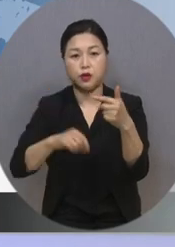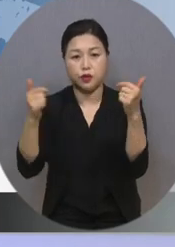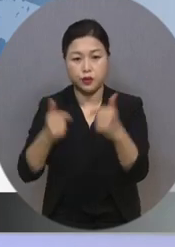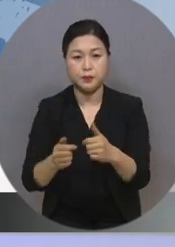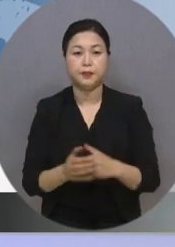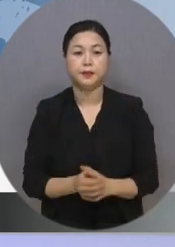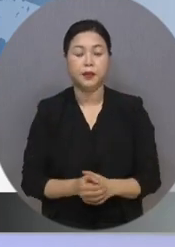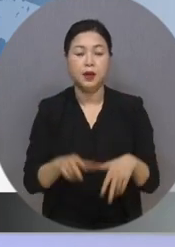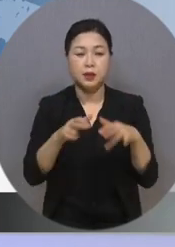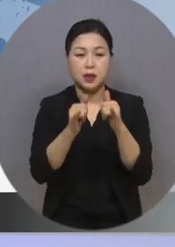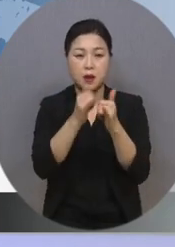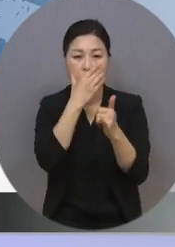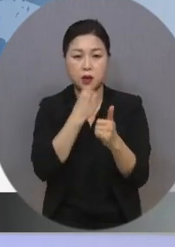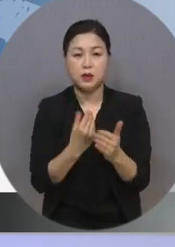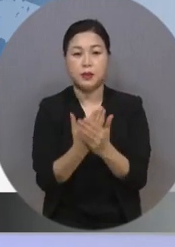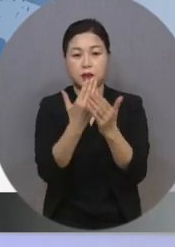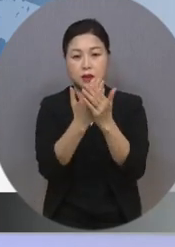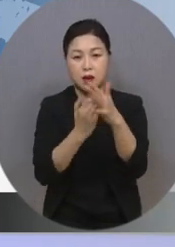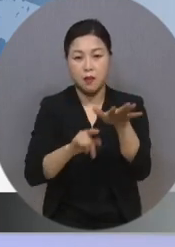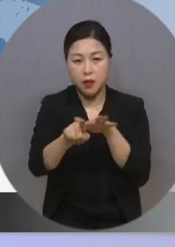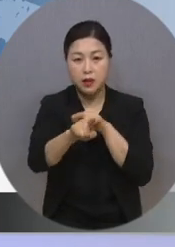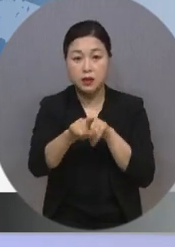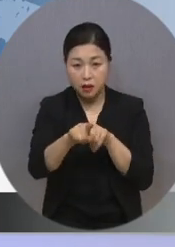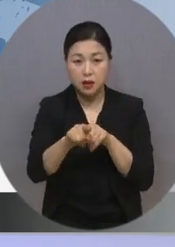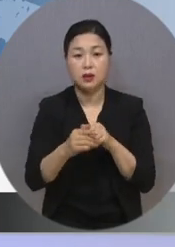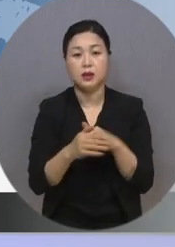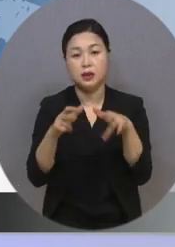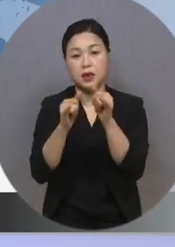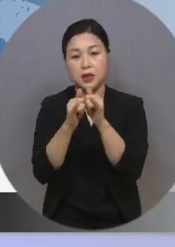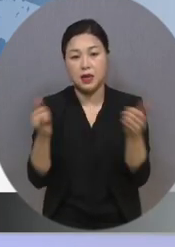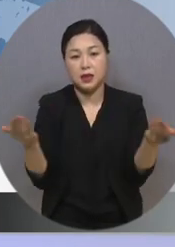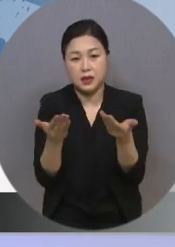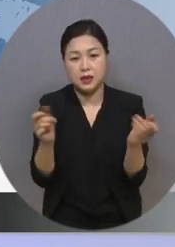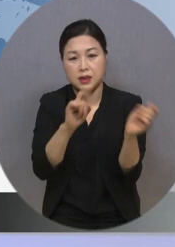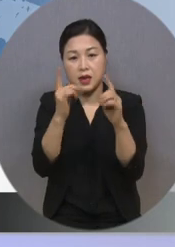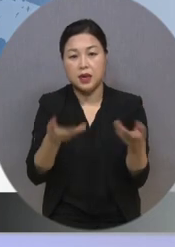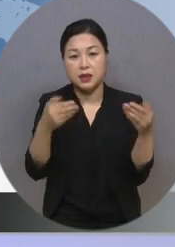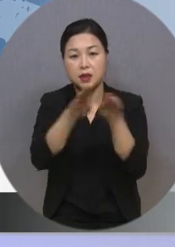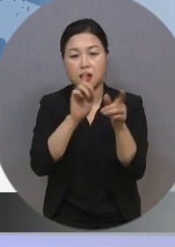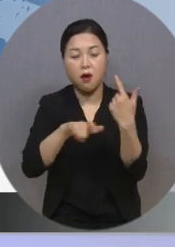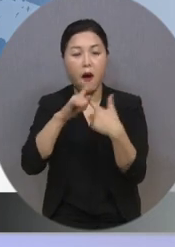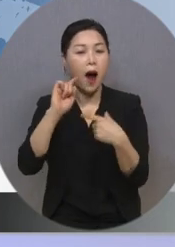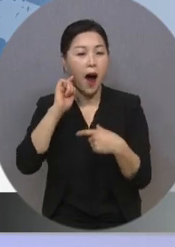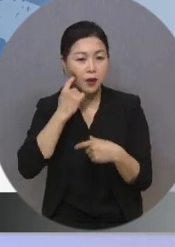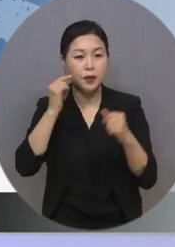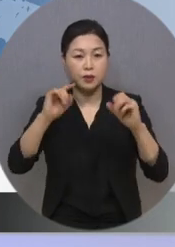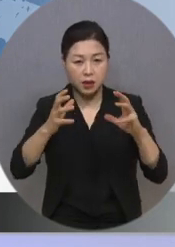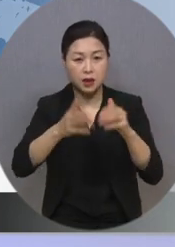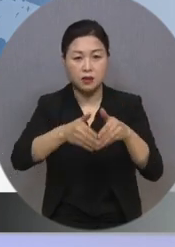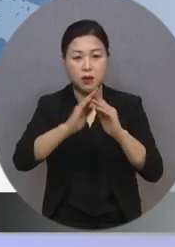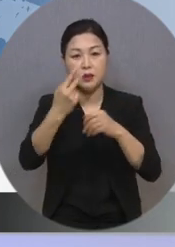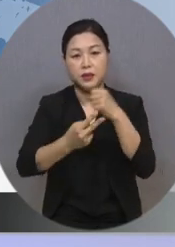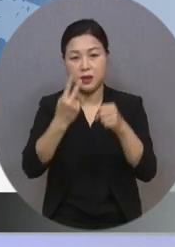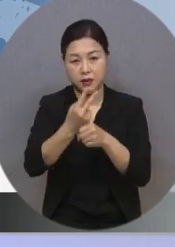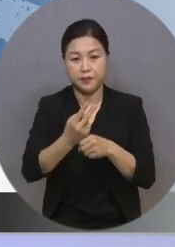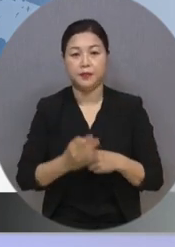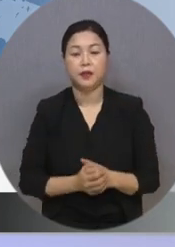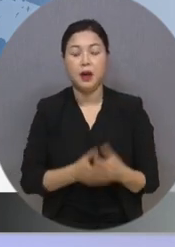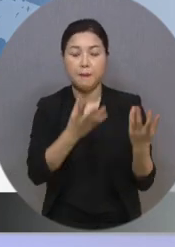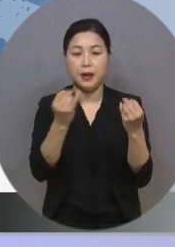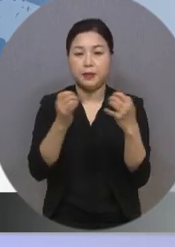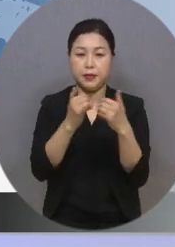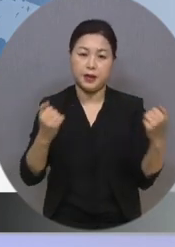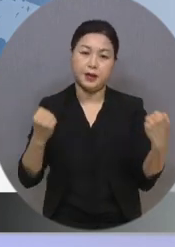장애인 복지 발전에 앞장서는 장애인 직업재활시설 더 아름다운 세상이 설립 2주년을 맞았습니다. 많은